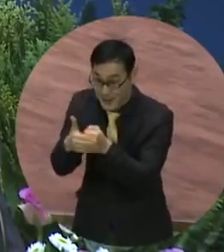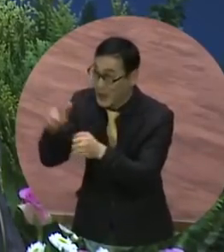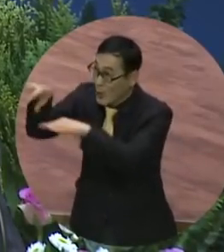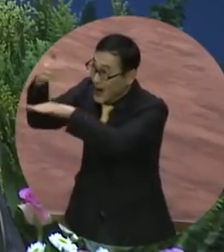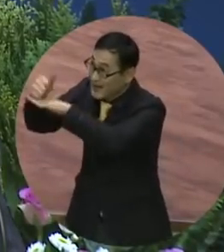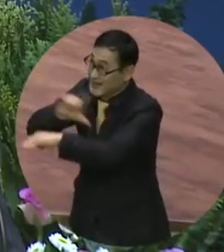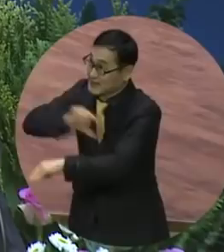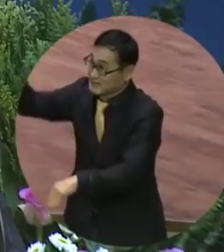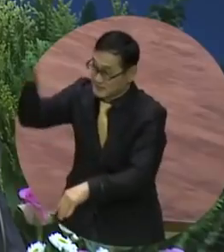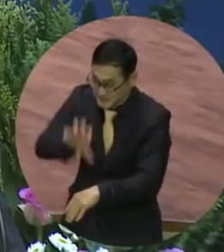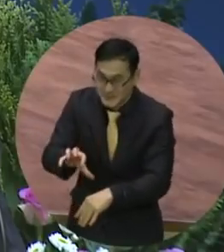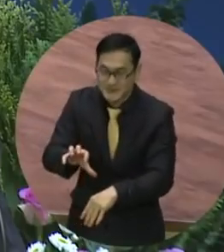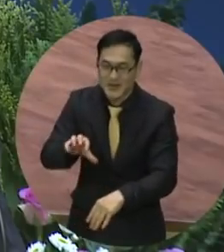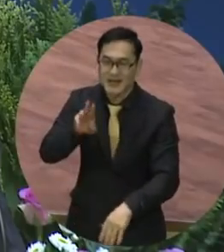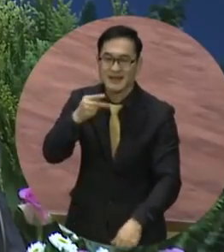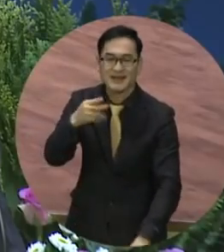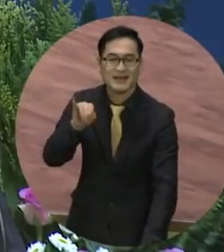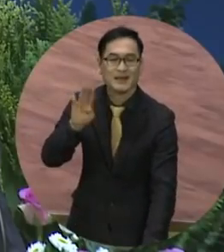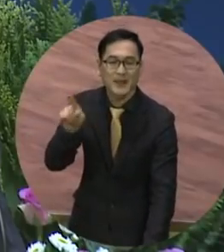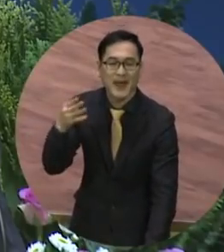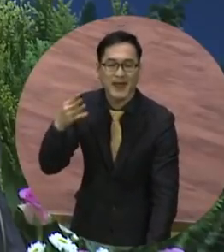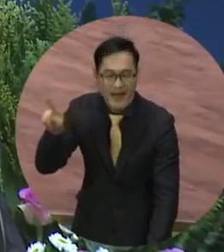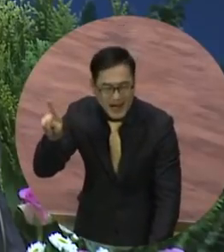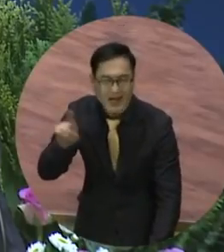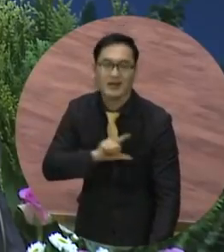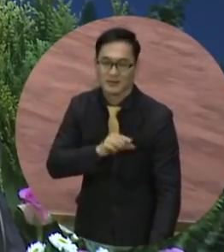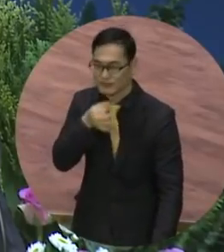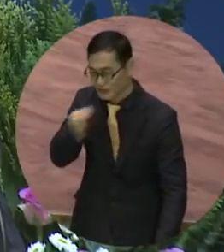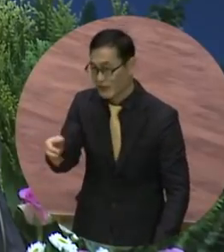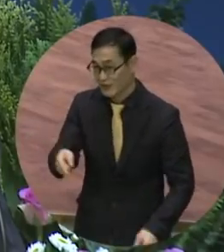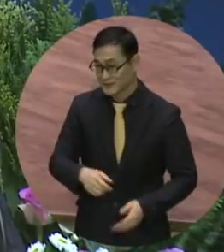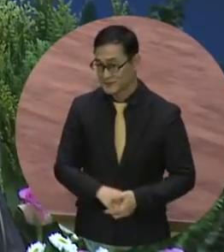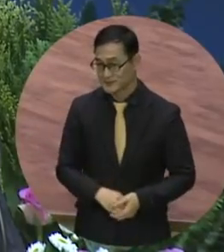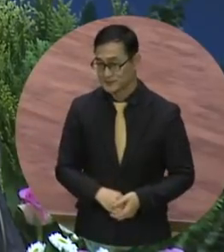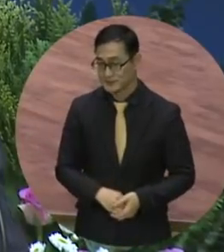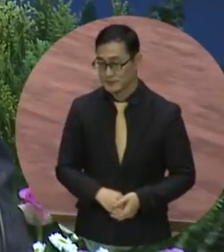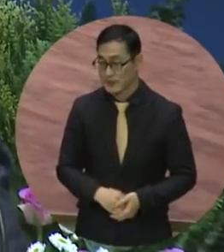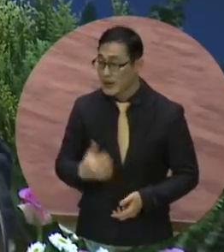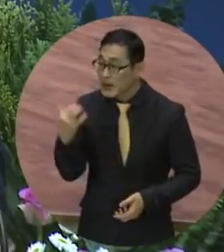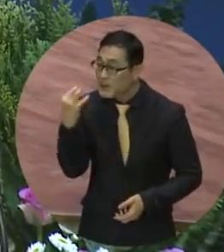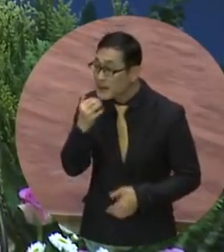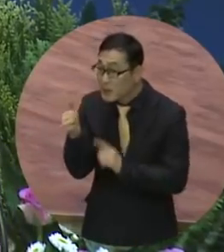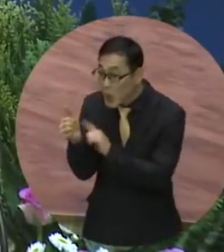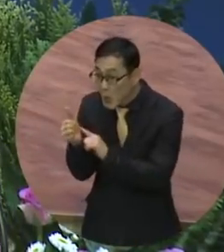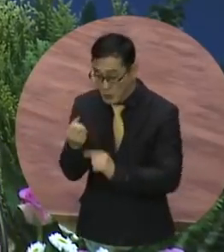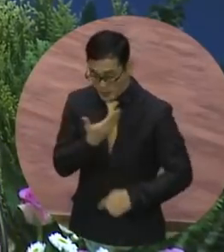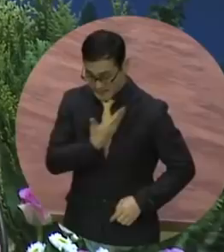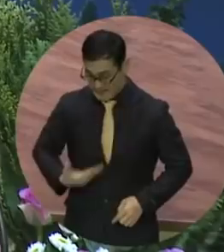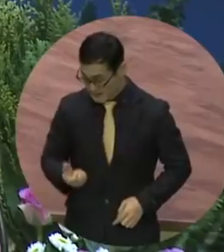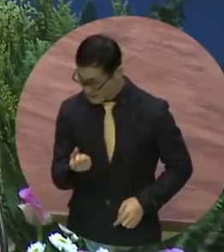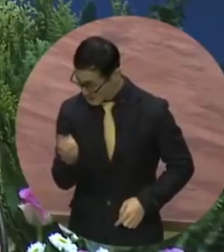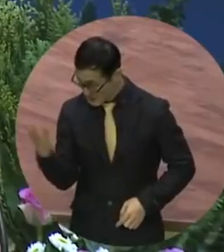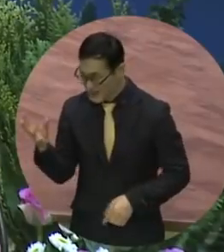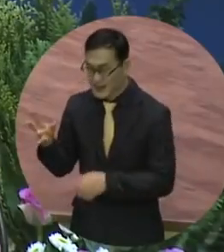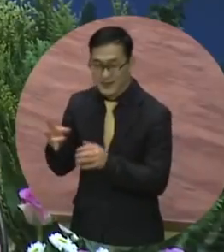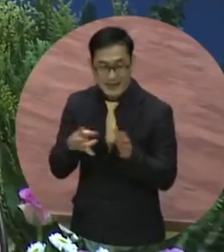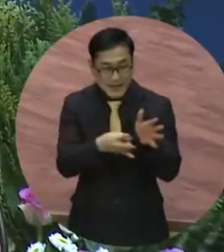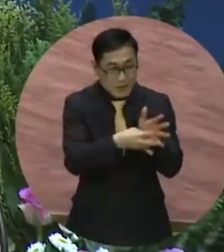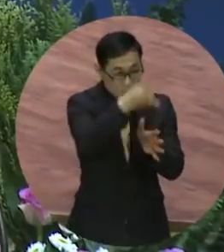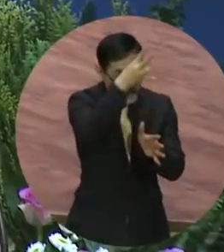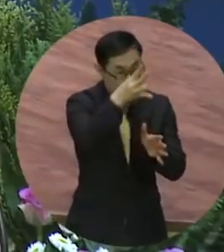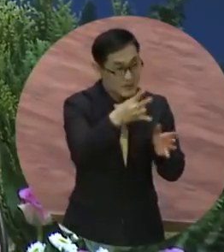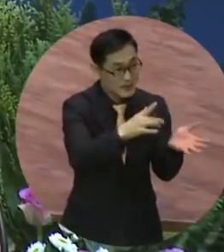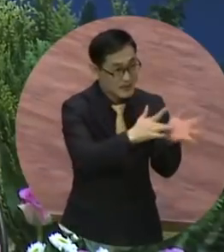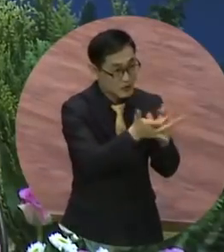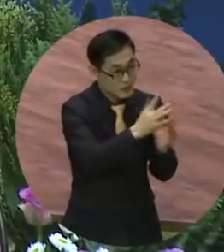불렸어요. 본문에 보면 베드로와 일부 제자들이 예루살렘에서 부활하신